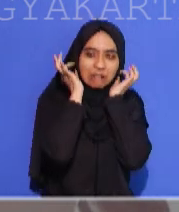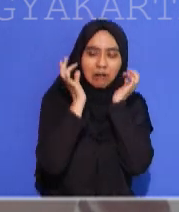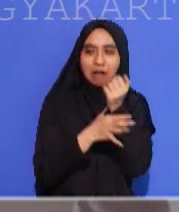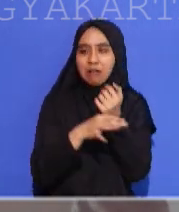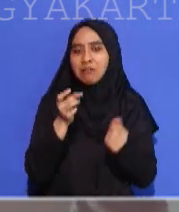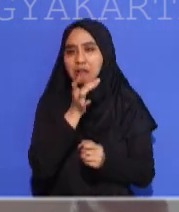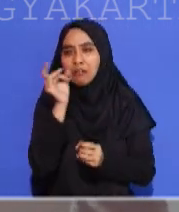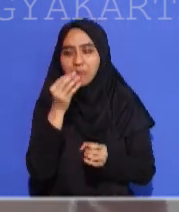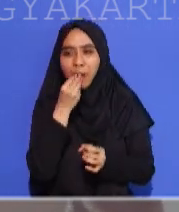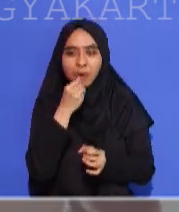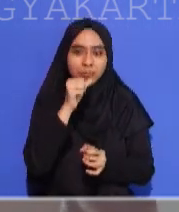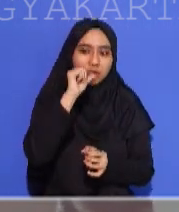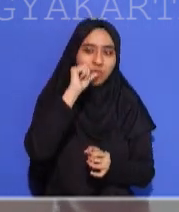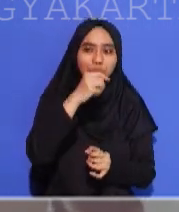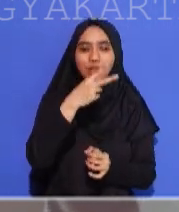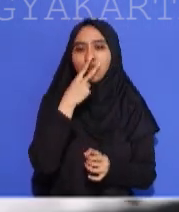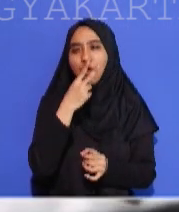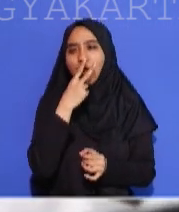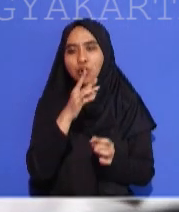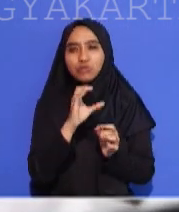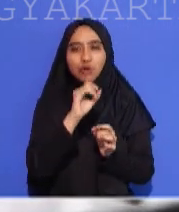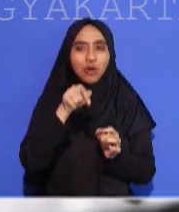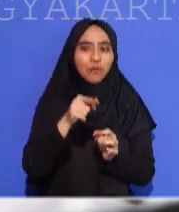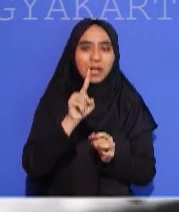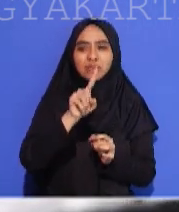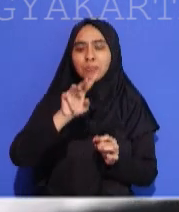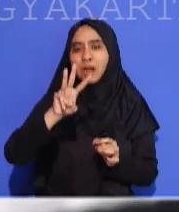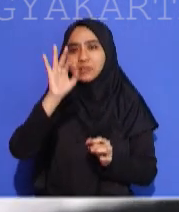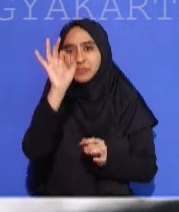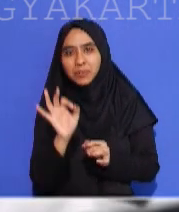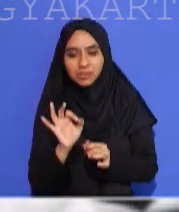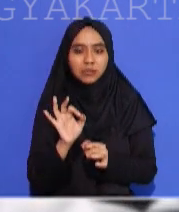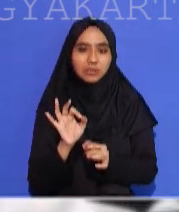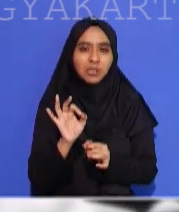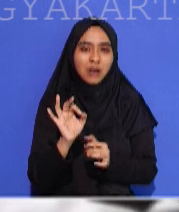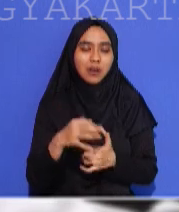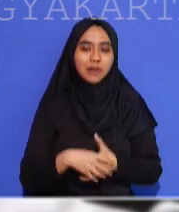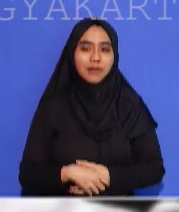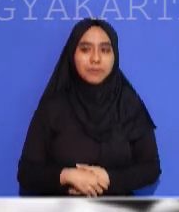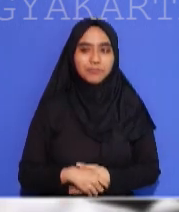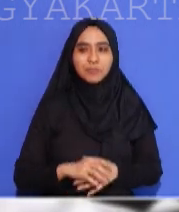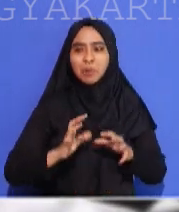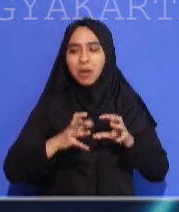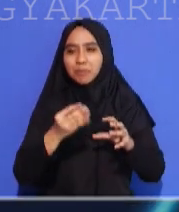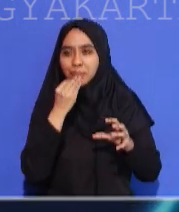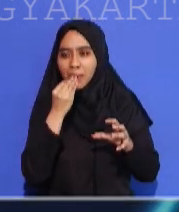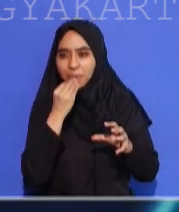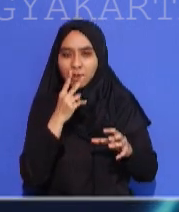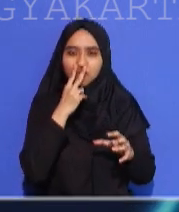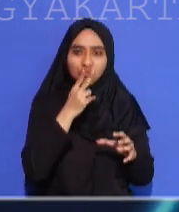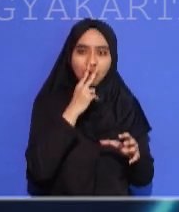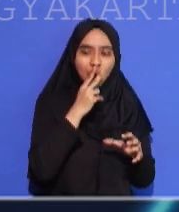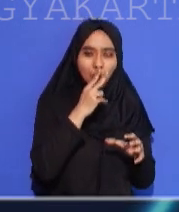minuman dan tembakau sebesar 0,13% Ia menyampaikan bahwa kelompok makanan minuman dan tembakau yang pada